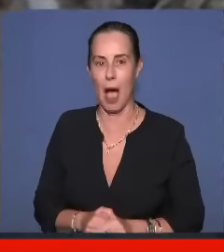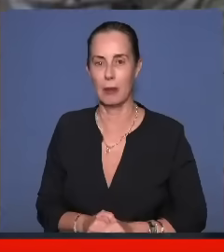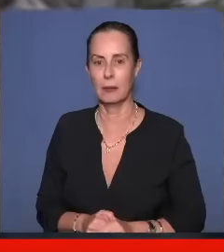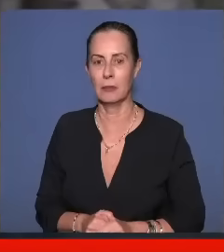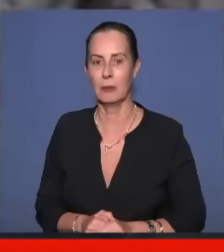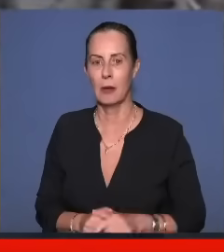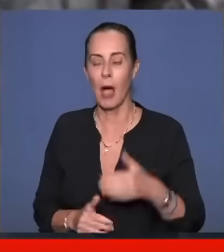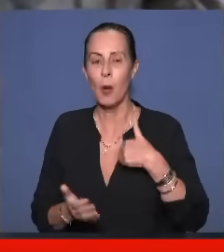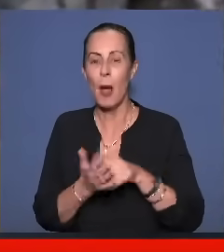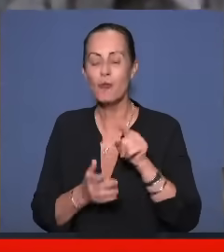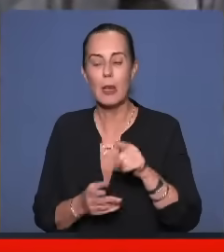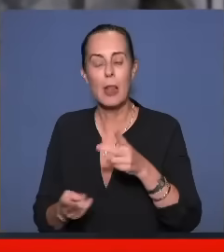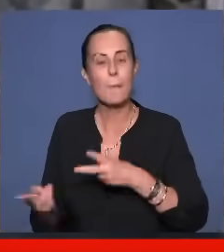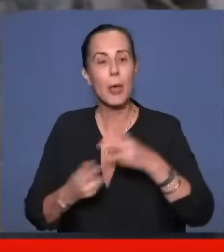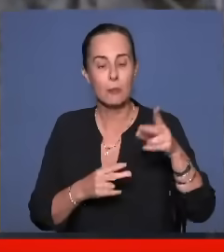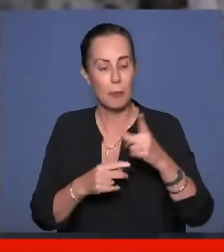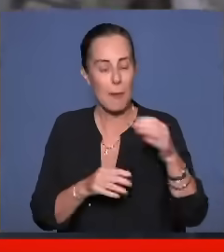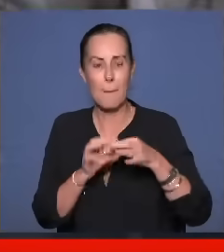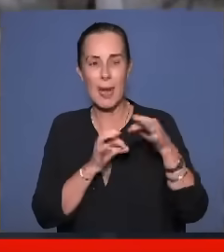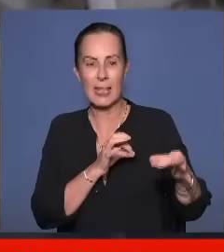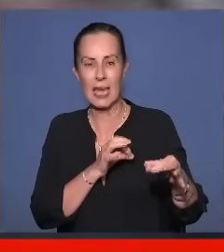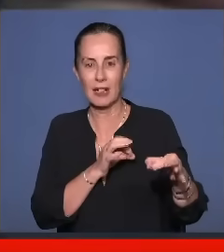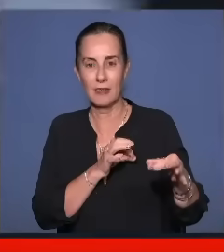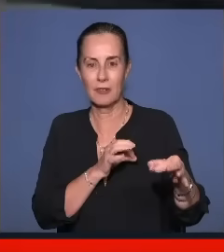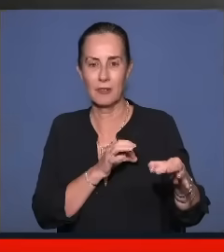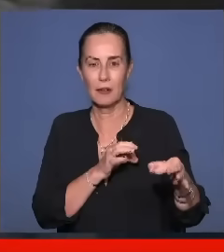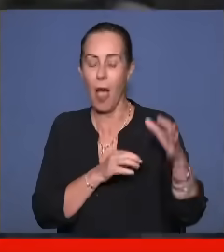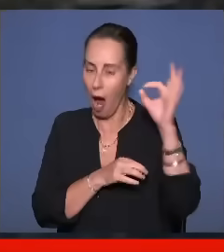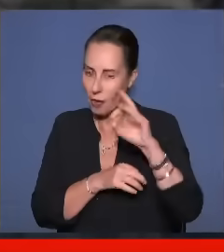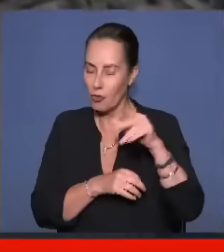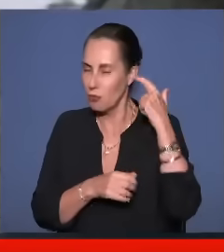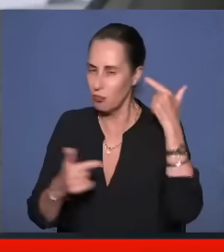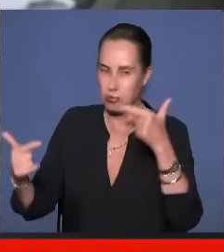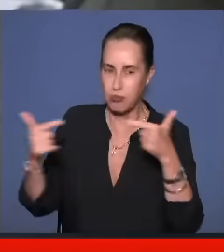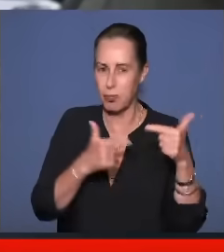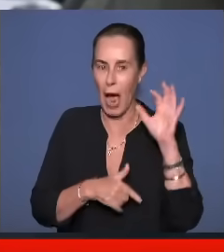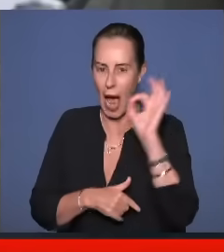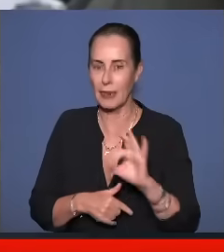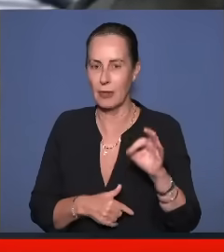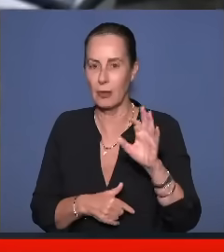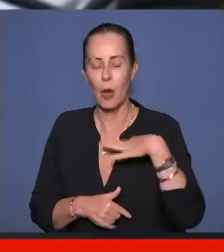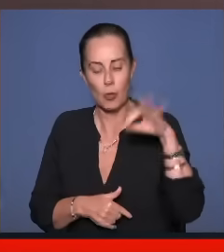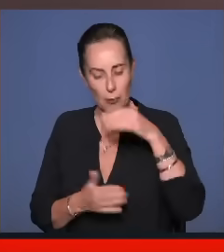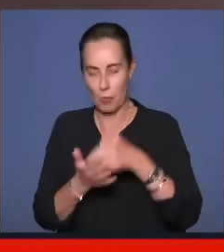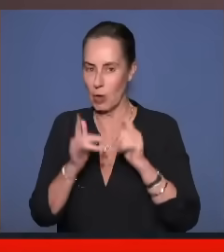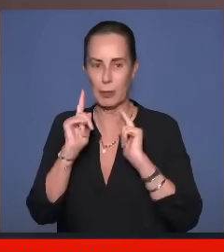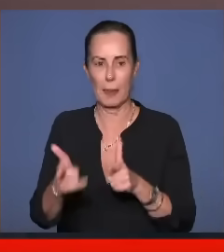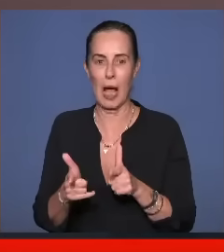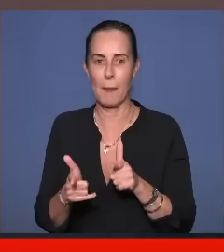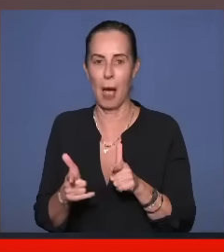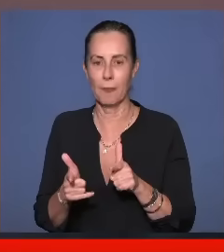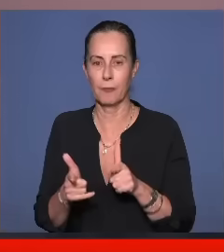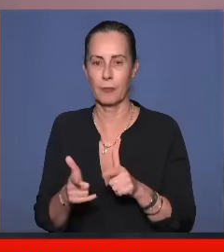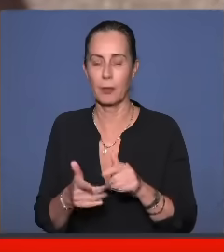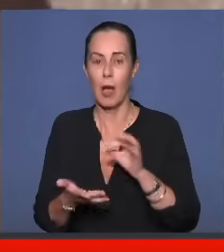move off to the hospital, 100 meters away, we're still taking fire. We're still conducting an operation.